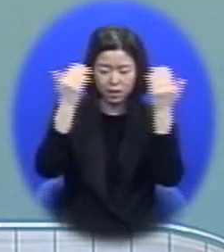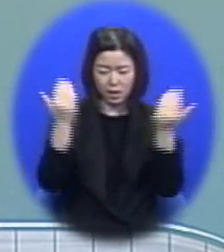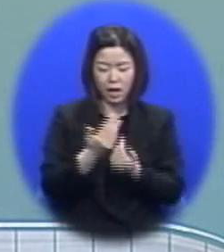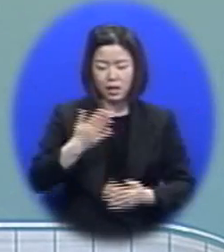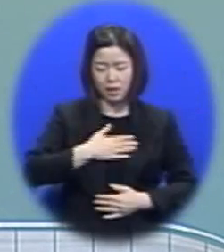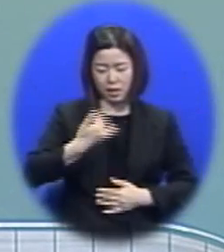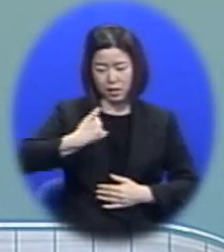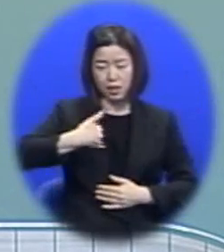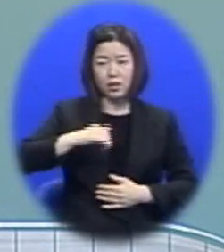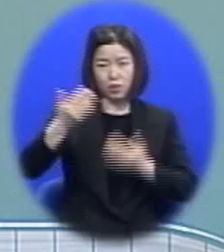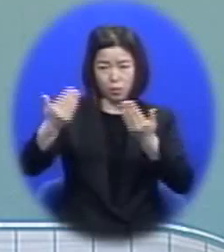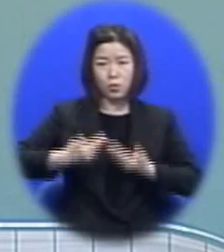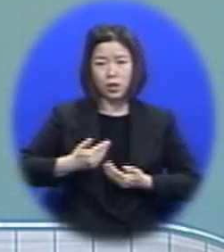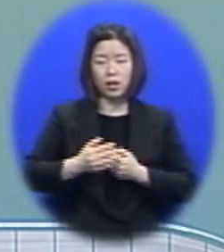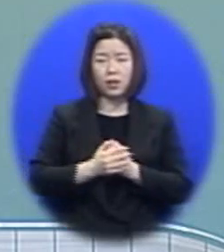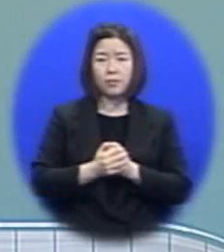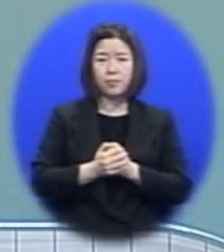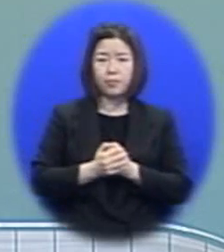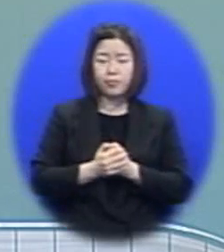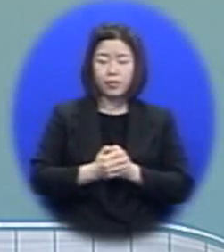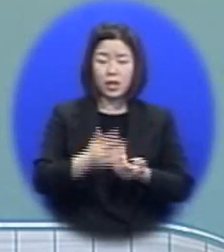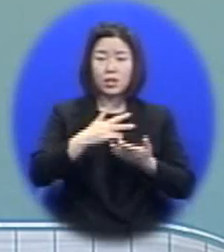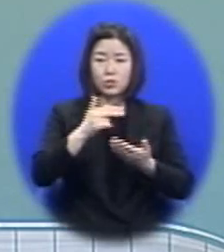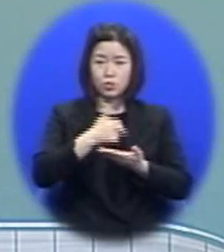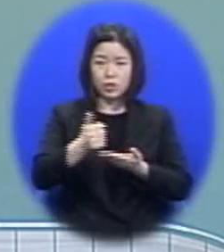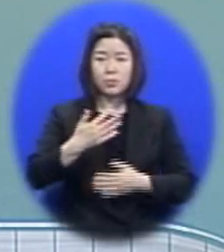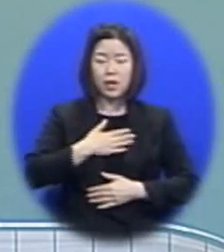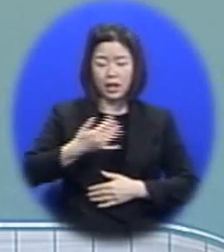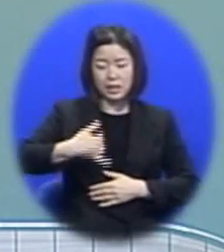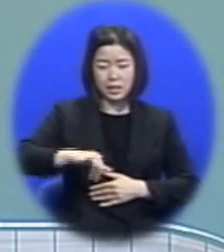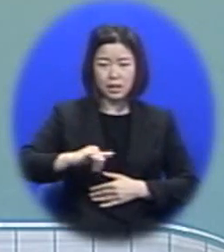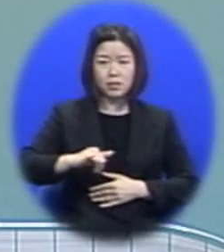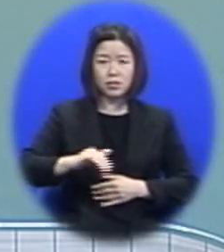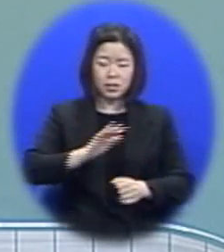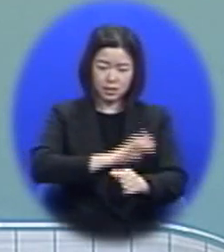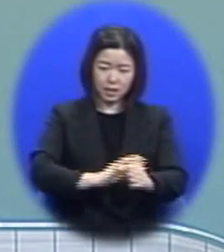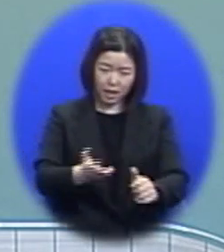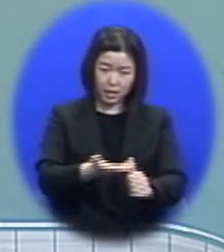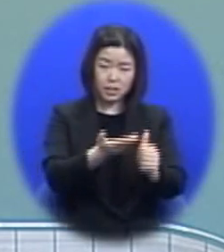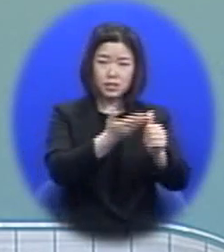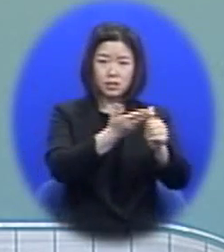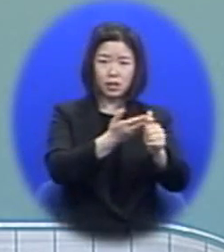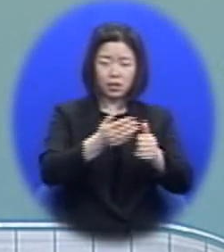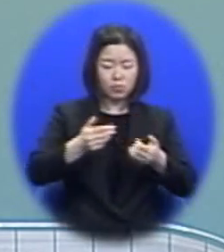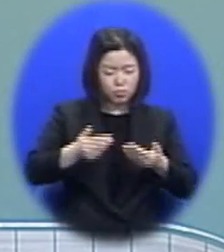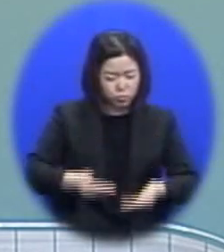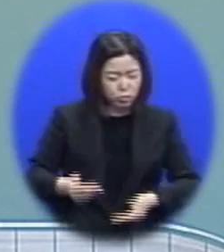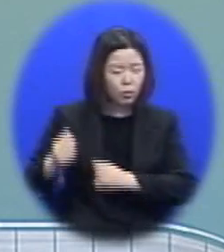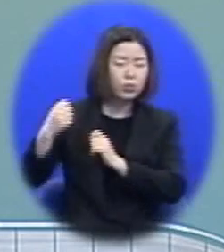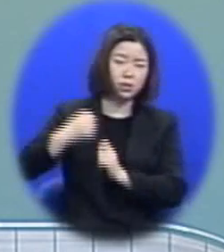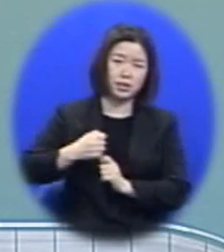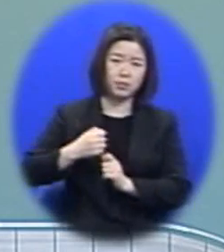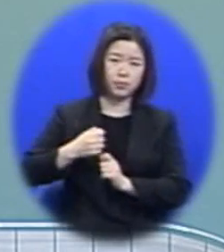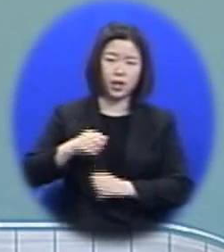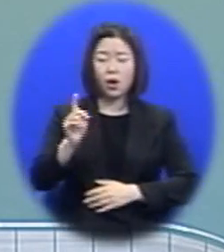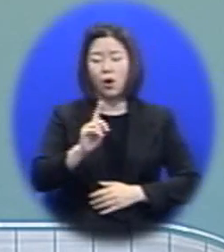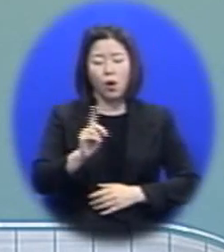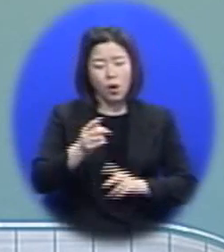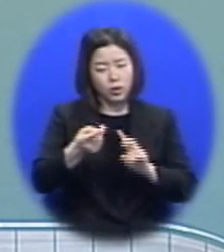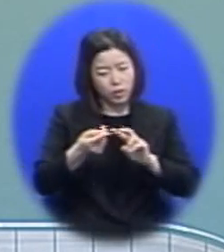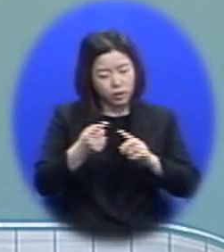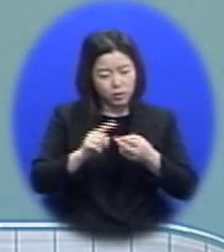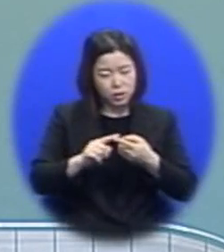오라 주님 제가 자녀를 잘 기르는게 무거운 짐입니다 우리 아이를 어떻든지 잘 길러보고